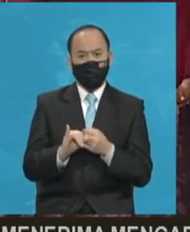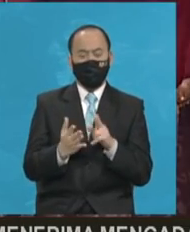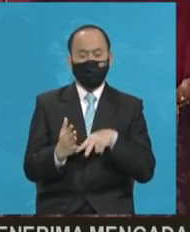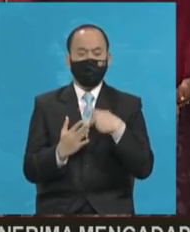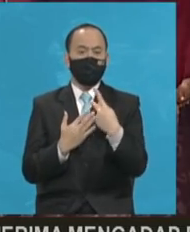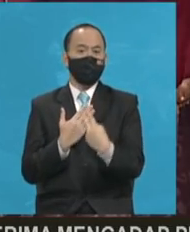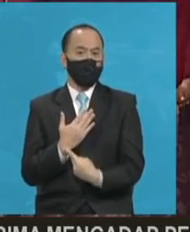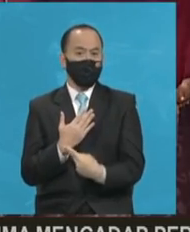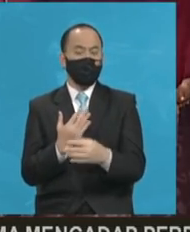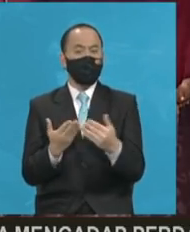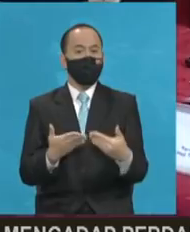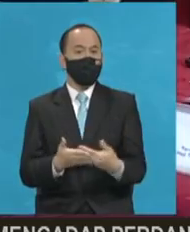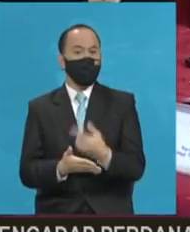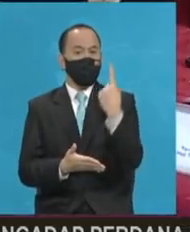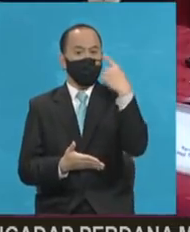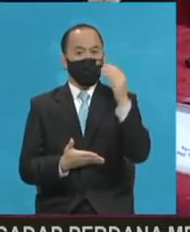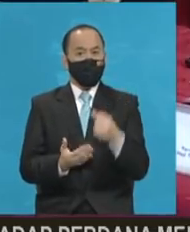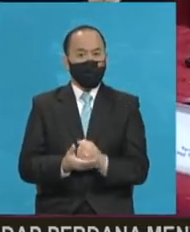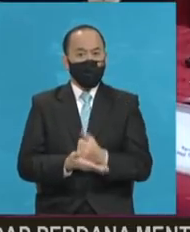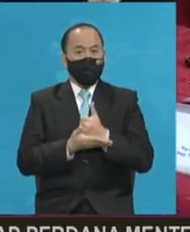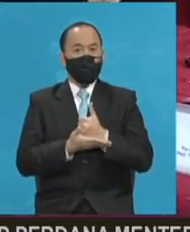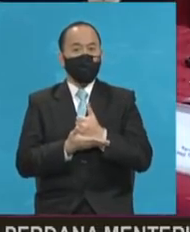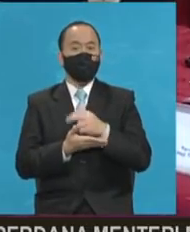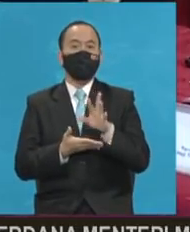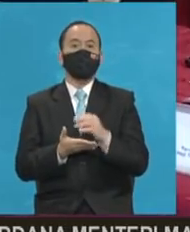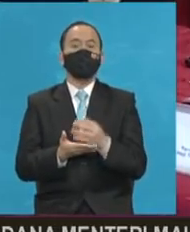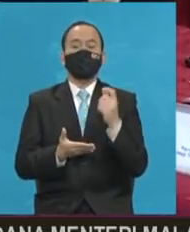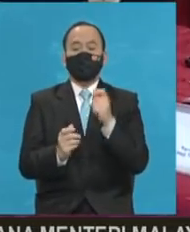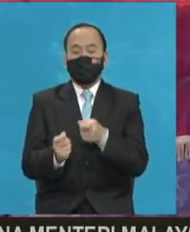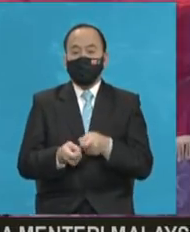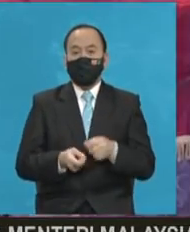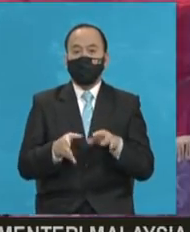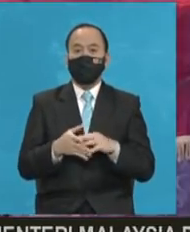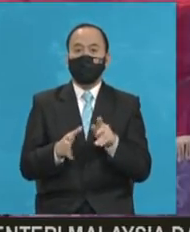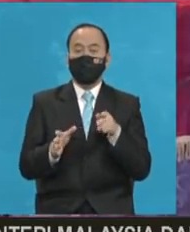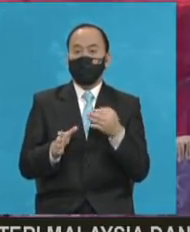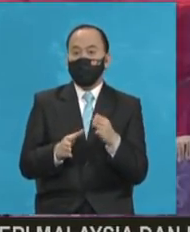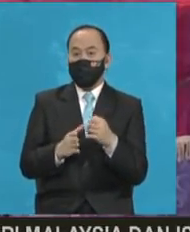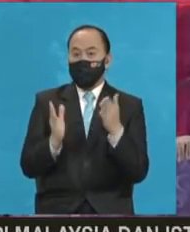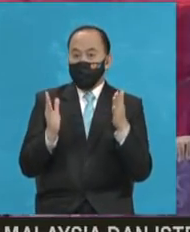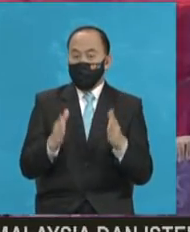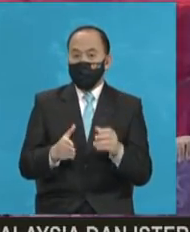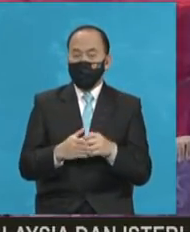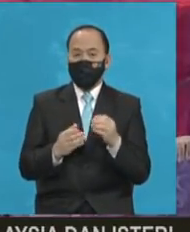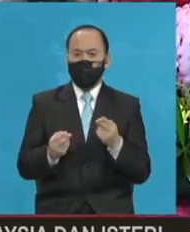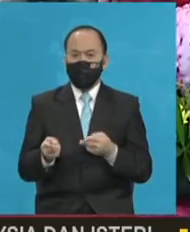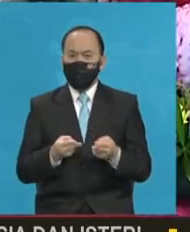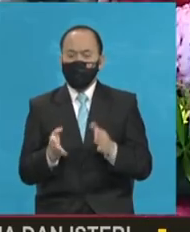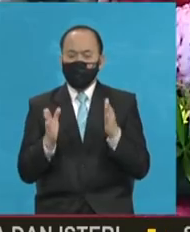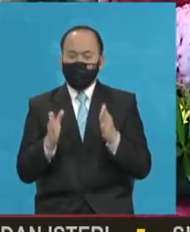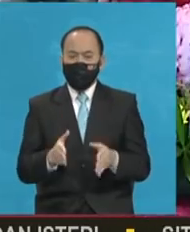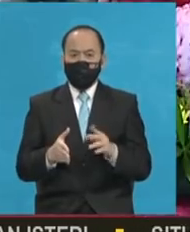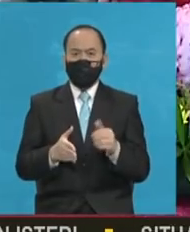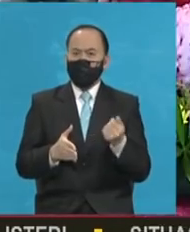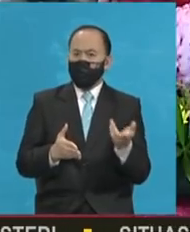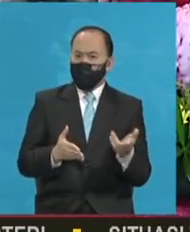program-program baru pembantu serta menggalakkan para peladang petani peternak nelayan dan pengusaha-pengusaha yang berkenaan